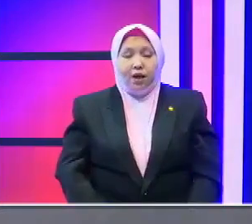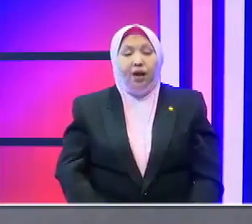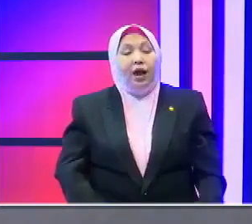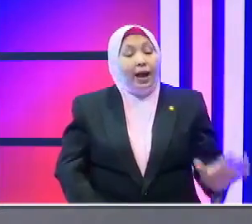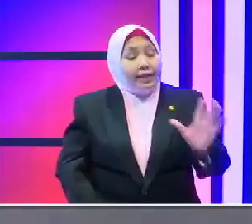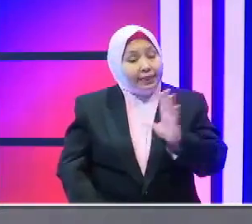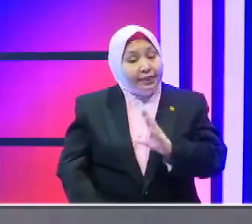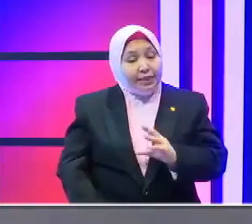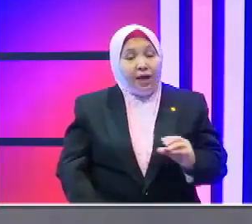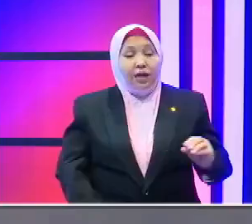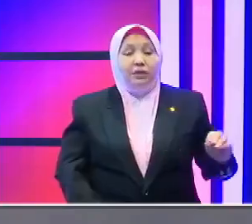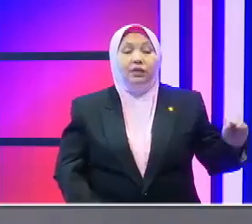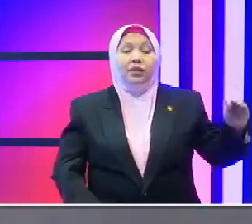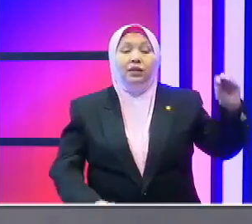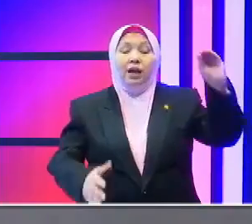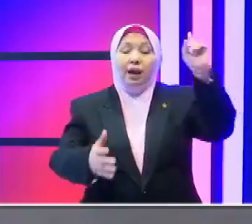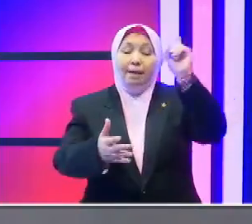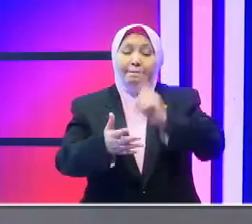وما